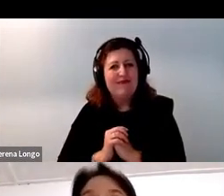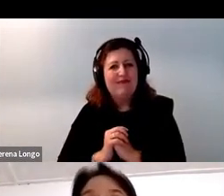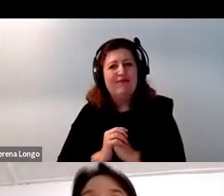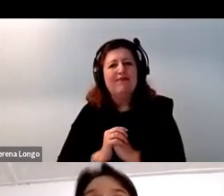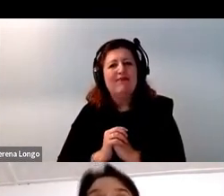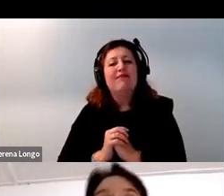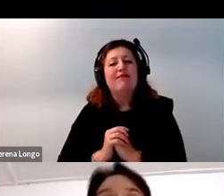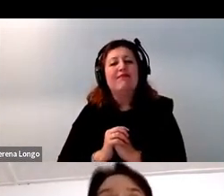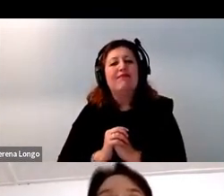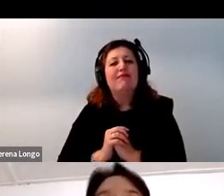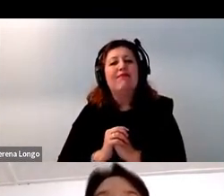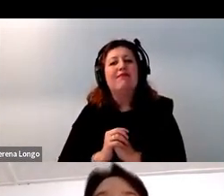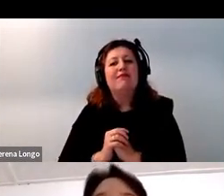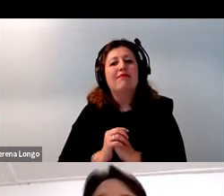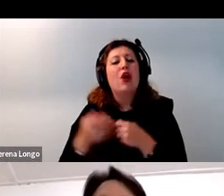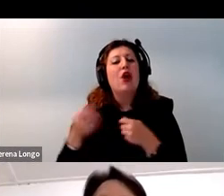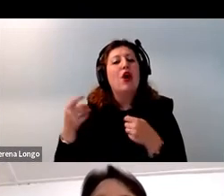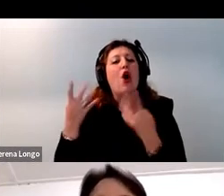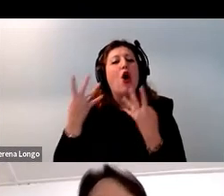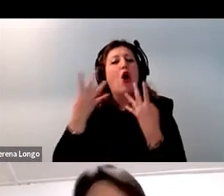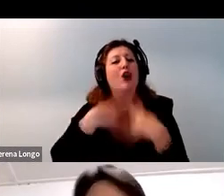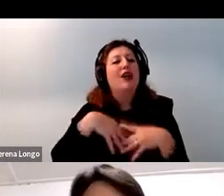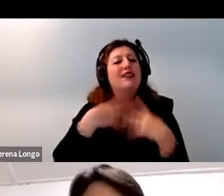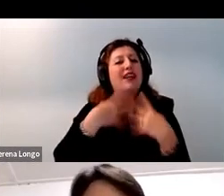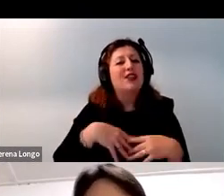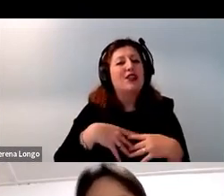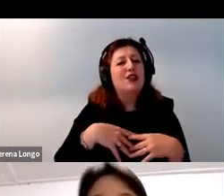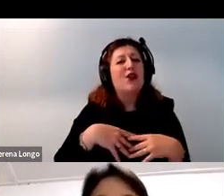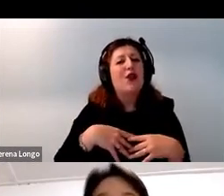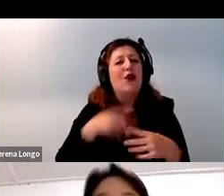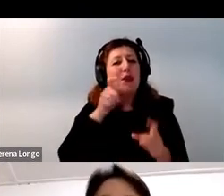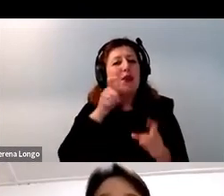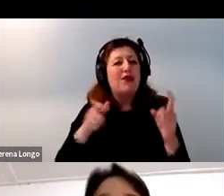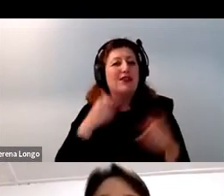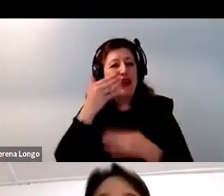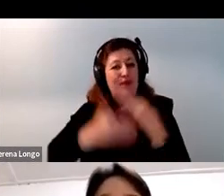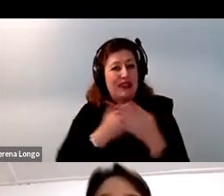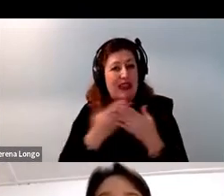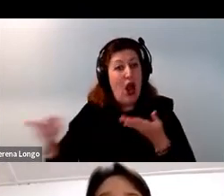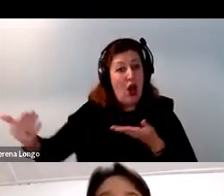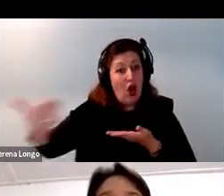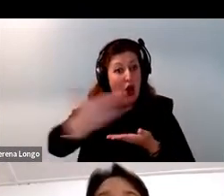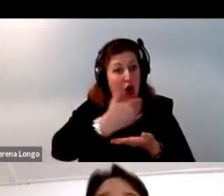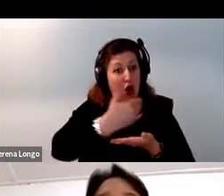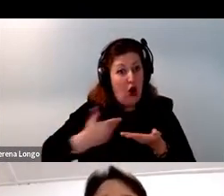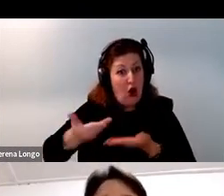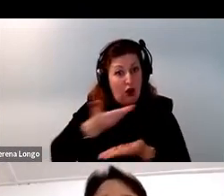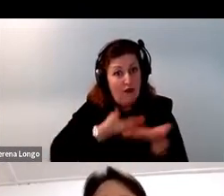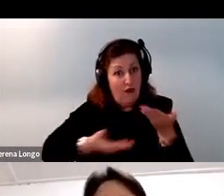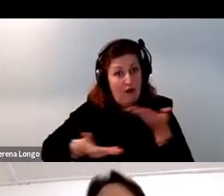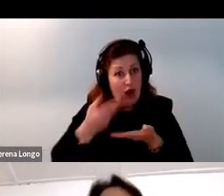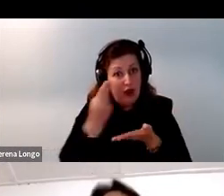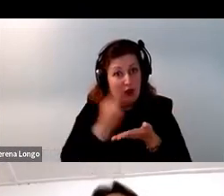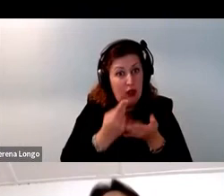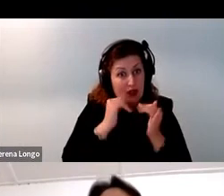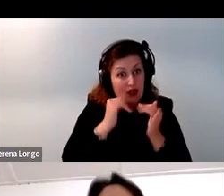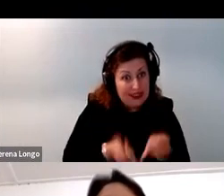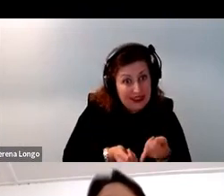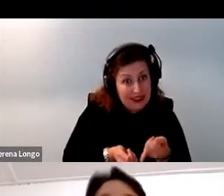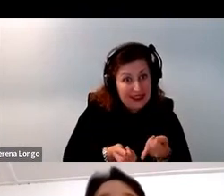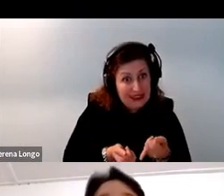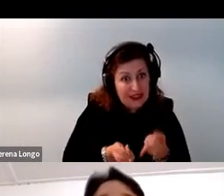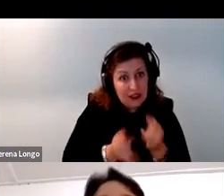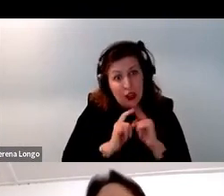coinvolte organizzazioni di persone con disabilità e non soltanto i genitori di bimbi con disabilità? Sì, ho risposto brevemente sulla